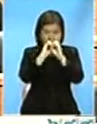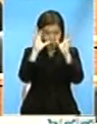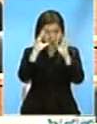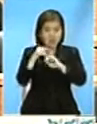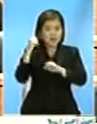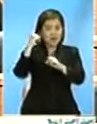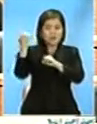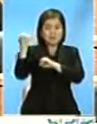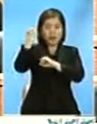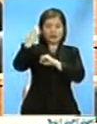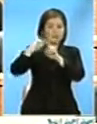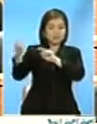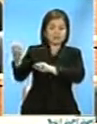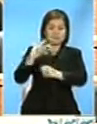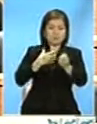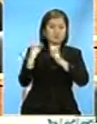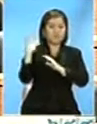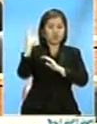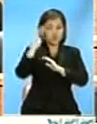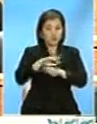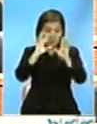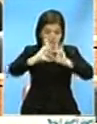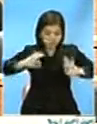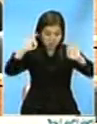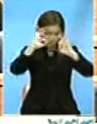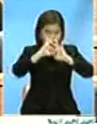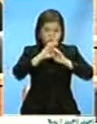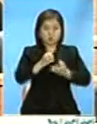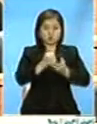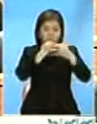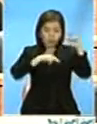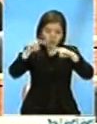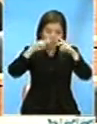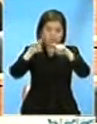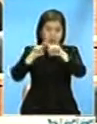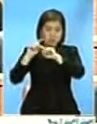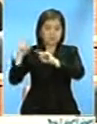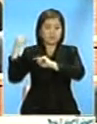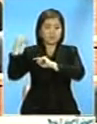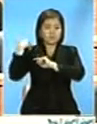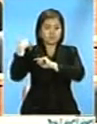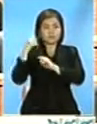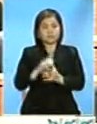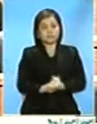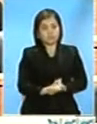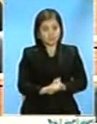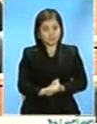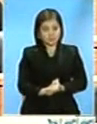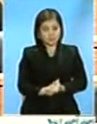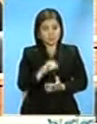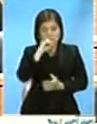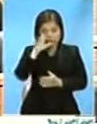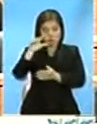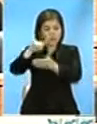ใดนะครับแต่สิ่งไหนที่เราทำถูกต้องจะเป็นหัวเป็นตานะครับนั้นขอให้เห็นว่าเลือกตั้ง